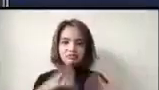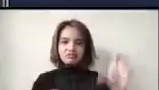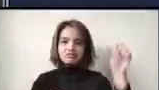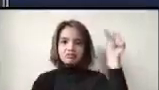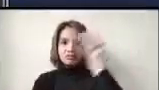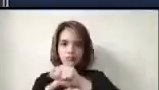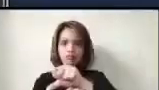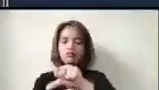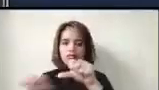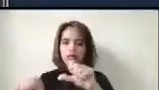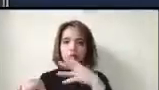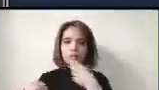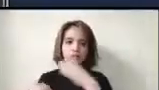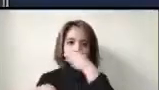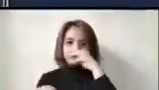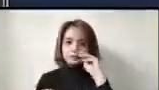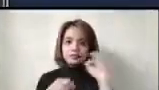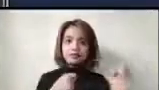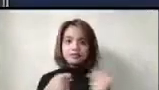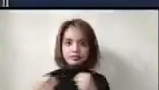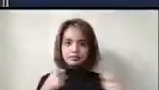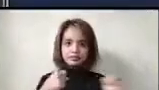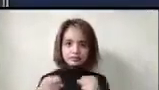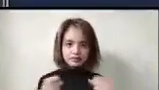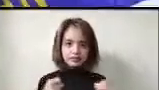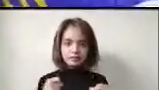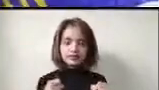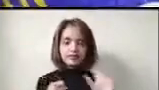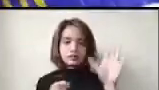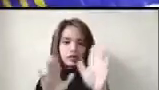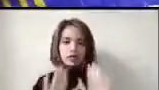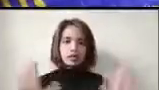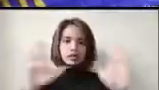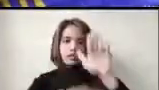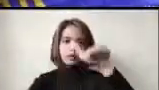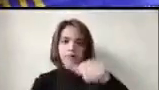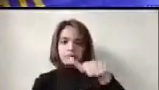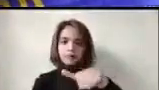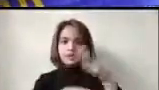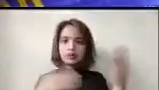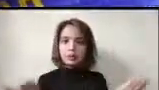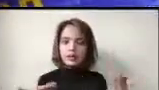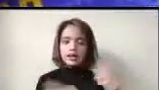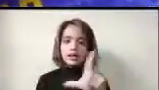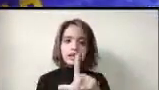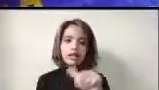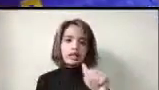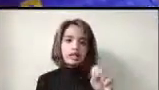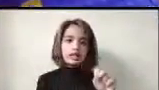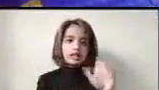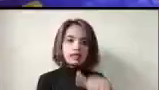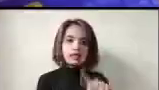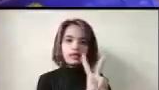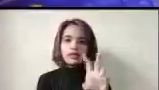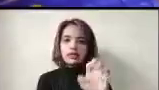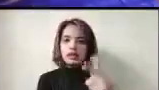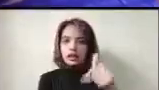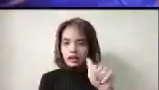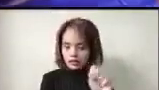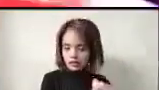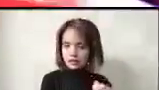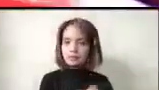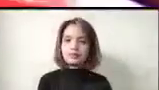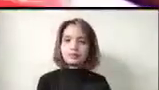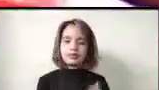is winning but he's not. Talagang hindi niya mapatamaan ang napapansin ko dito. Dagdag pa ni Salud, marahil ay naka-apekto rin sa 42 anyos